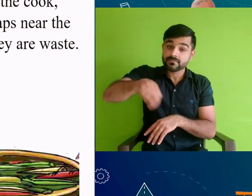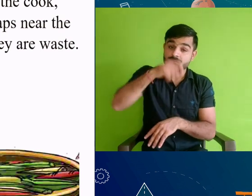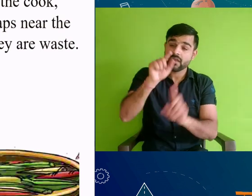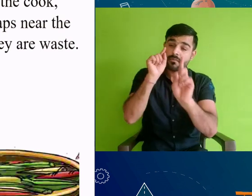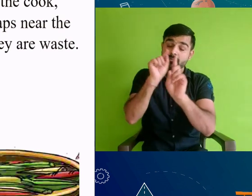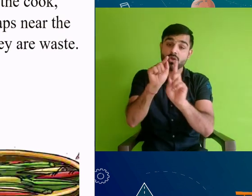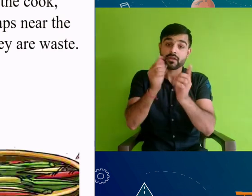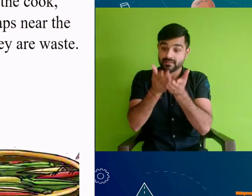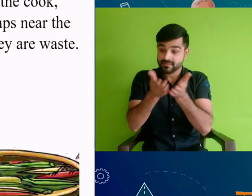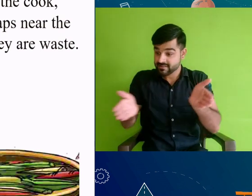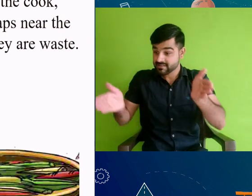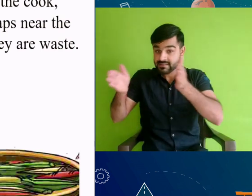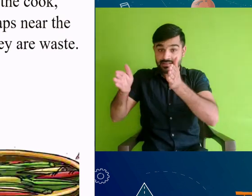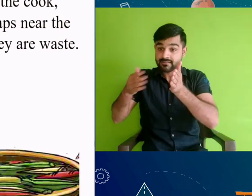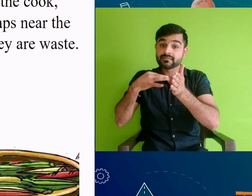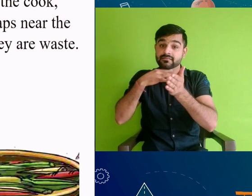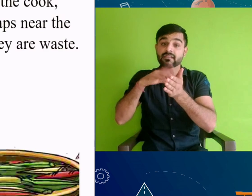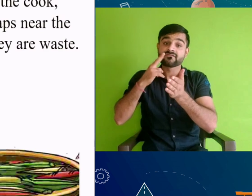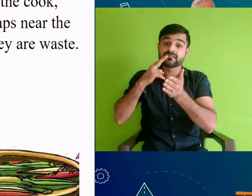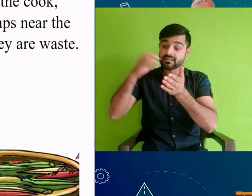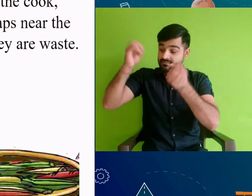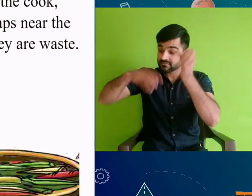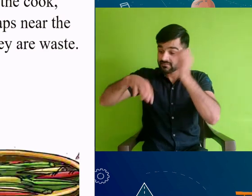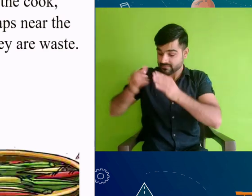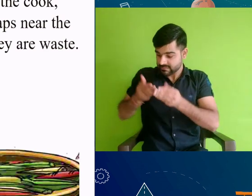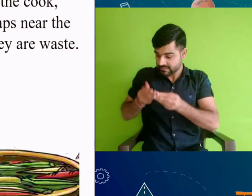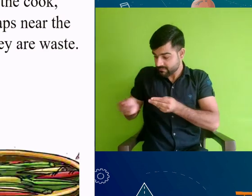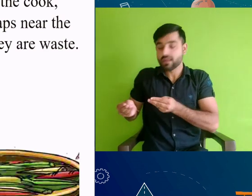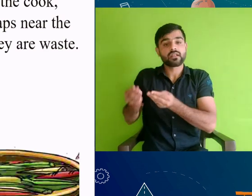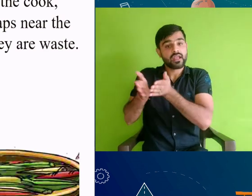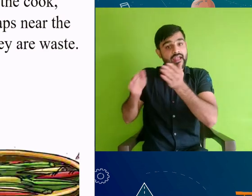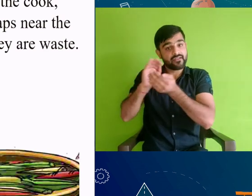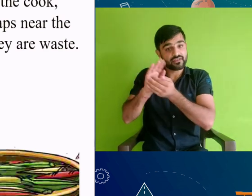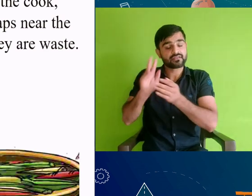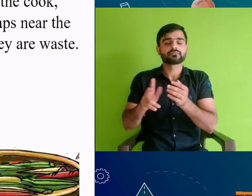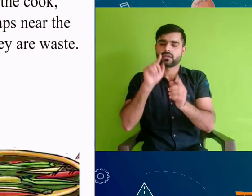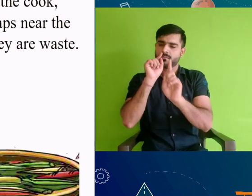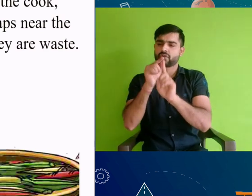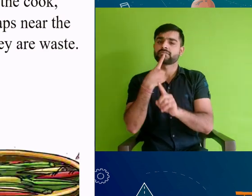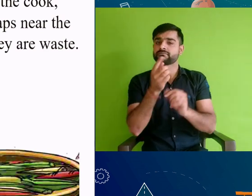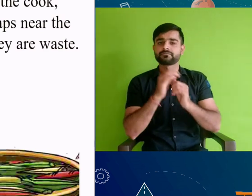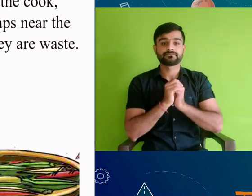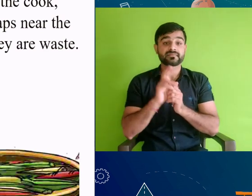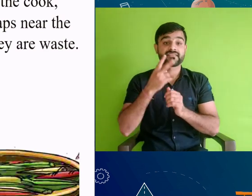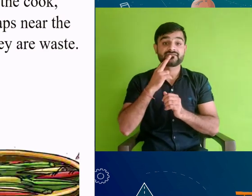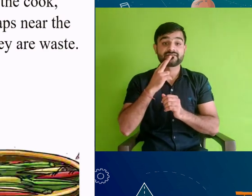of scraps near the cook. तो उन्होंने पॉइंट करते हुए वेजिटेबल बास्केट